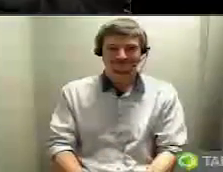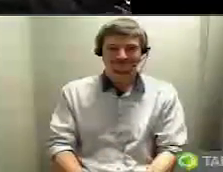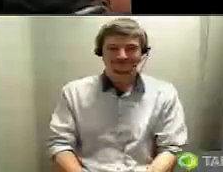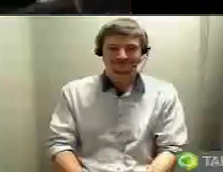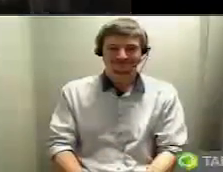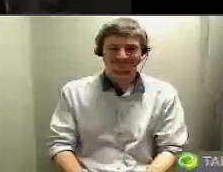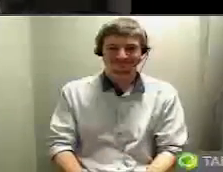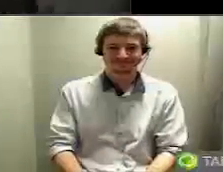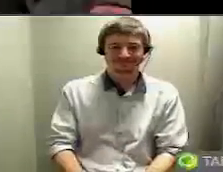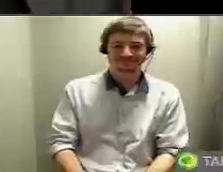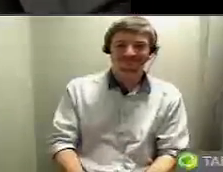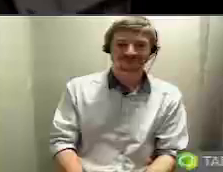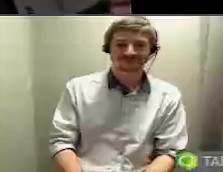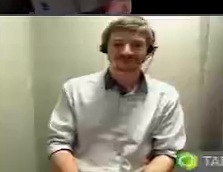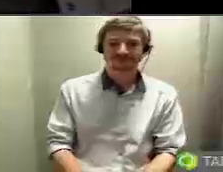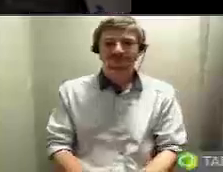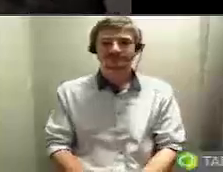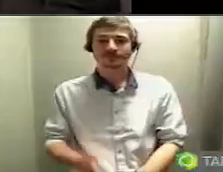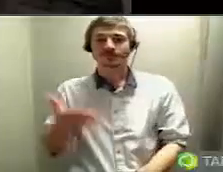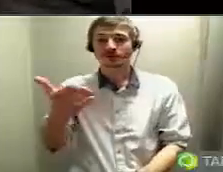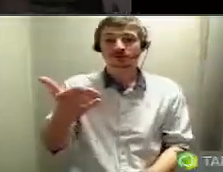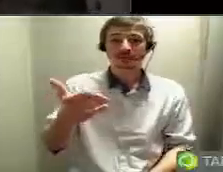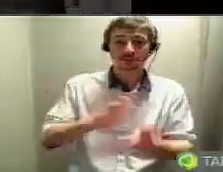Un petit mot de Solicop Aid.